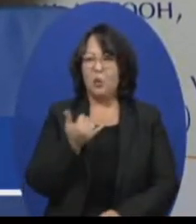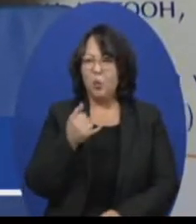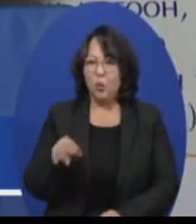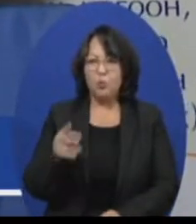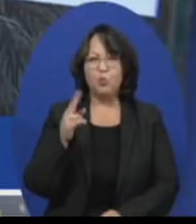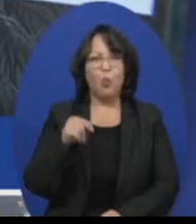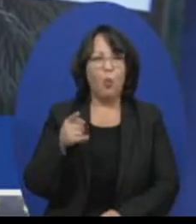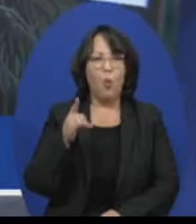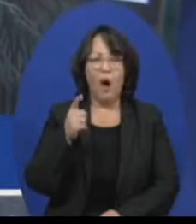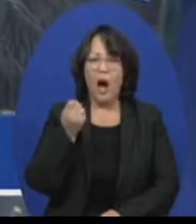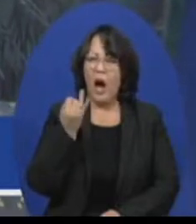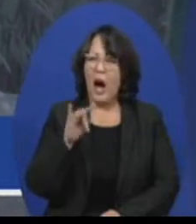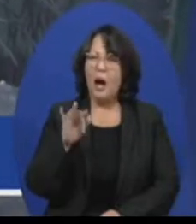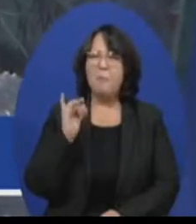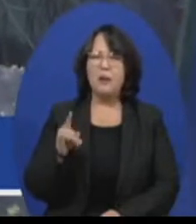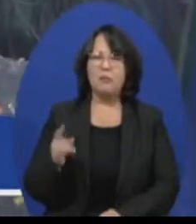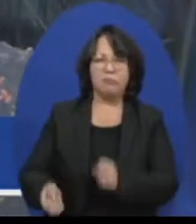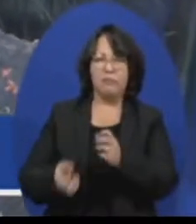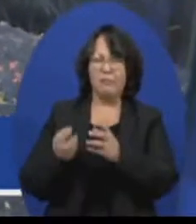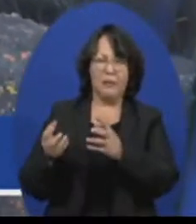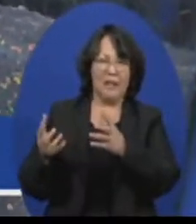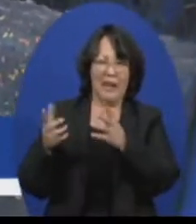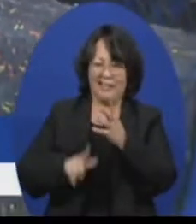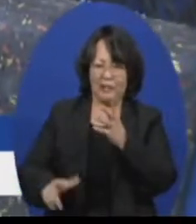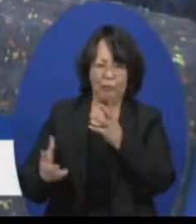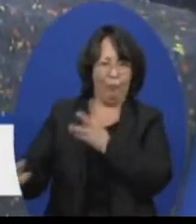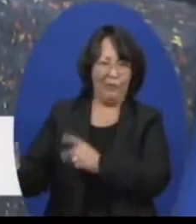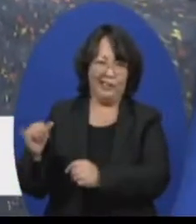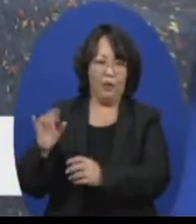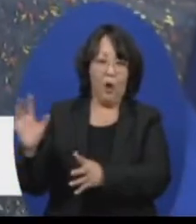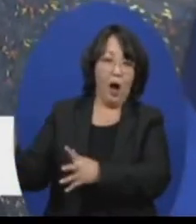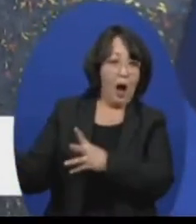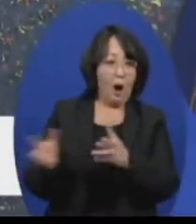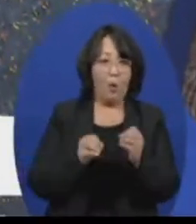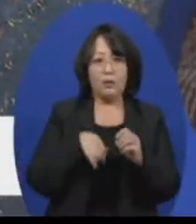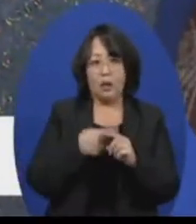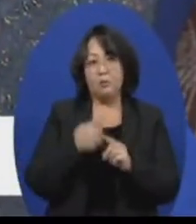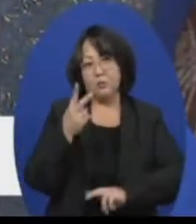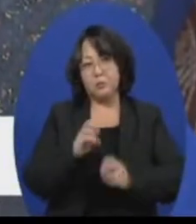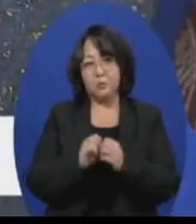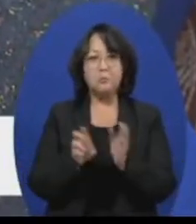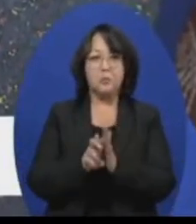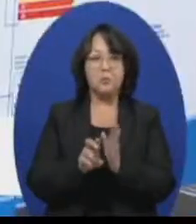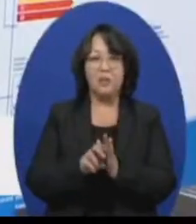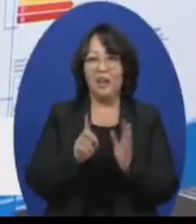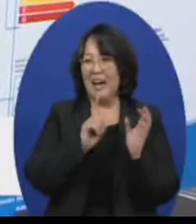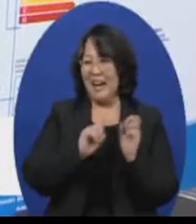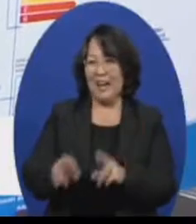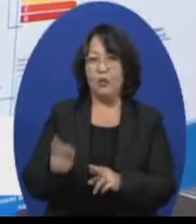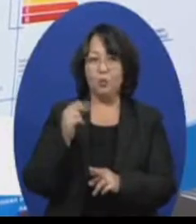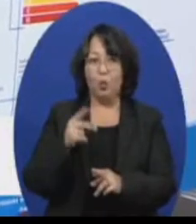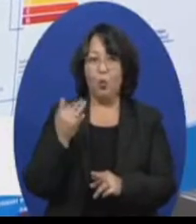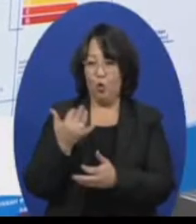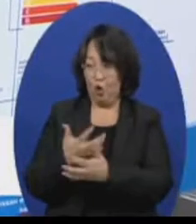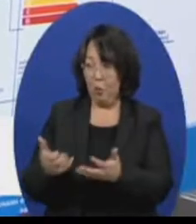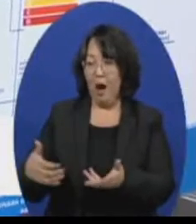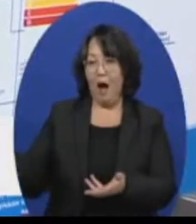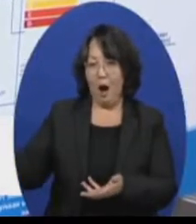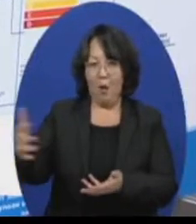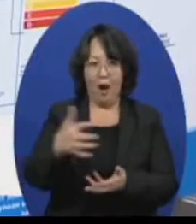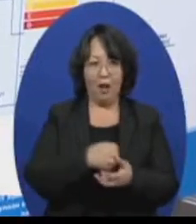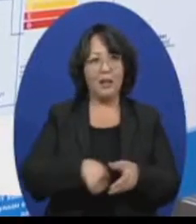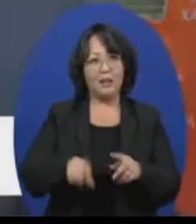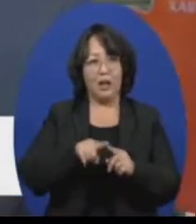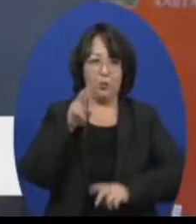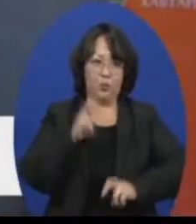гаргадгаа. Өдөр бүр хэмжээгээр хаягддаг хаягдтал дугуйг дахин боловсруулах боломжтой. Манай улсад хаягдтал дугуй дахин боловсруулах 10 гаруй аж ахуй